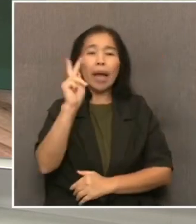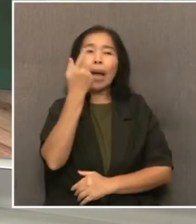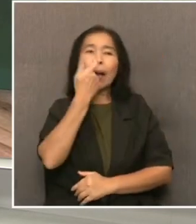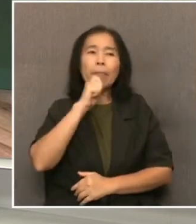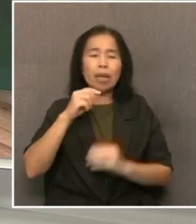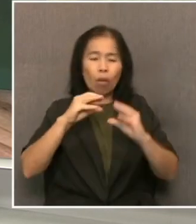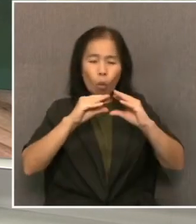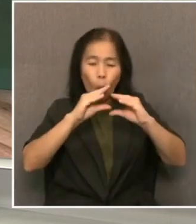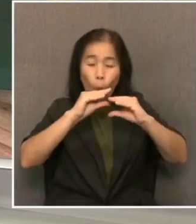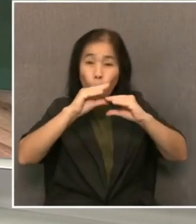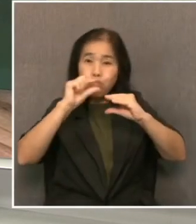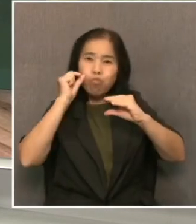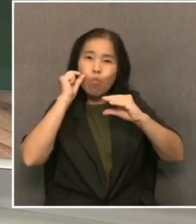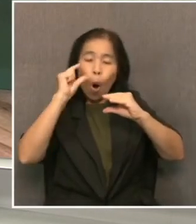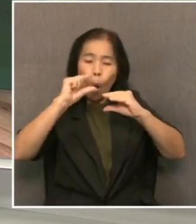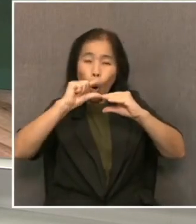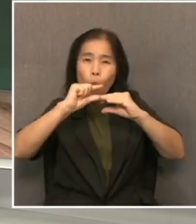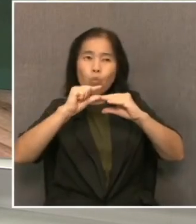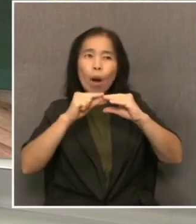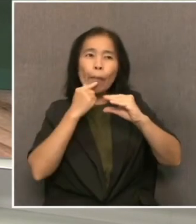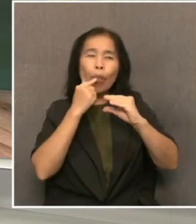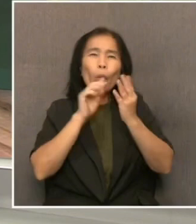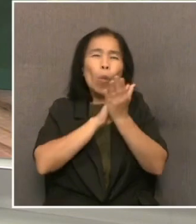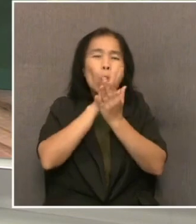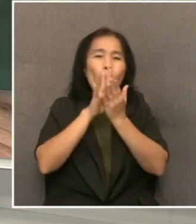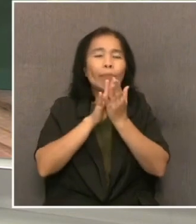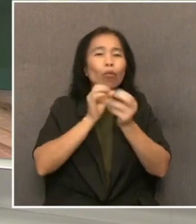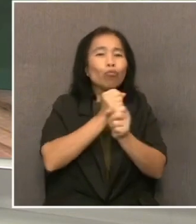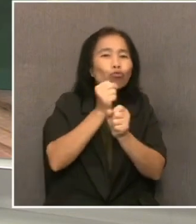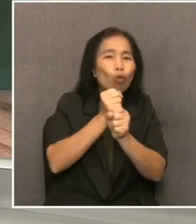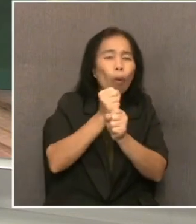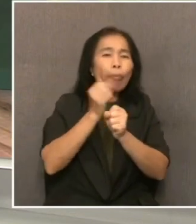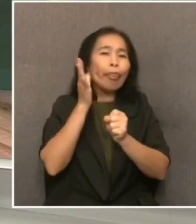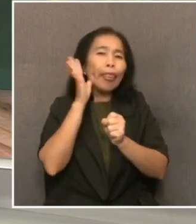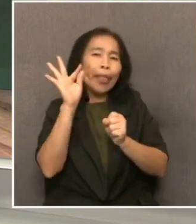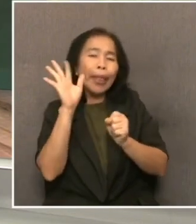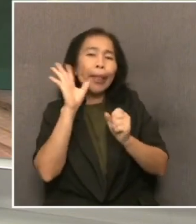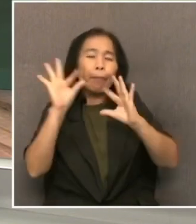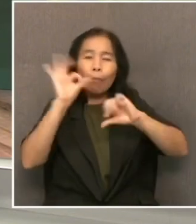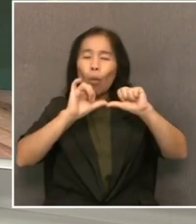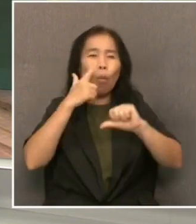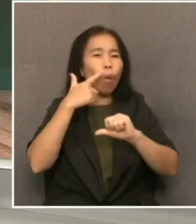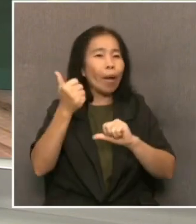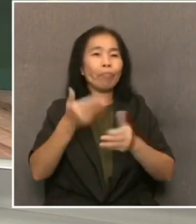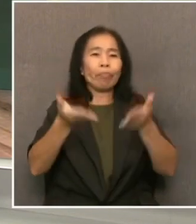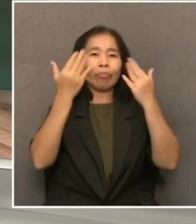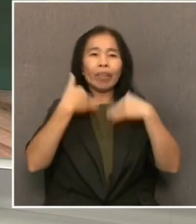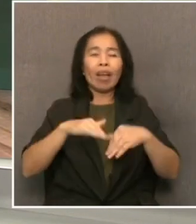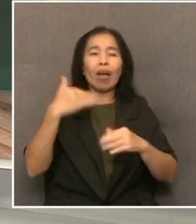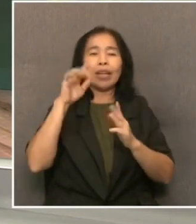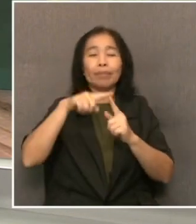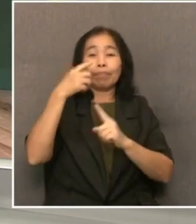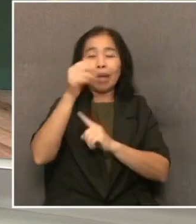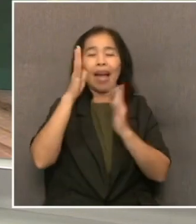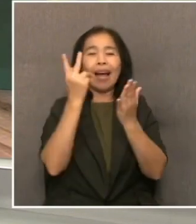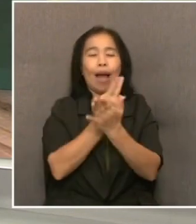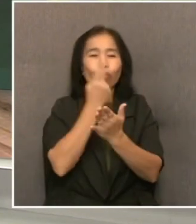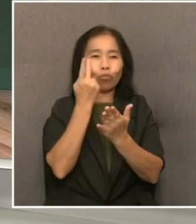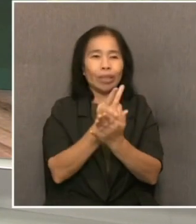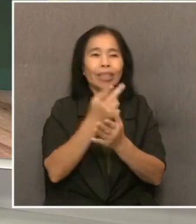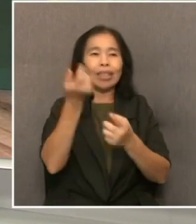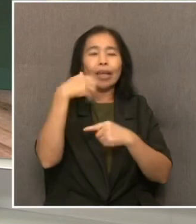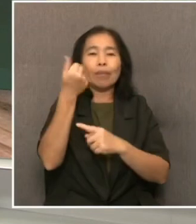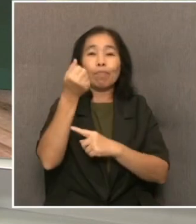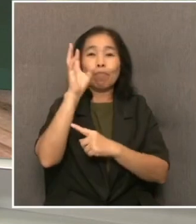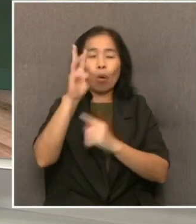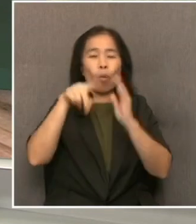ลักษณะเหมือนกับว่าเหมือนผสมครีมผสมนมนุ่มละมุนลิ้นมากเลยนะคะทองผาภูมิกาญจนบุรีหมอนทองระยอง